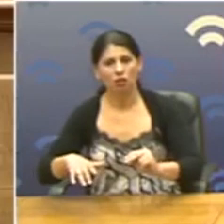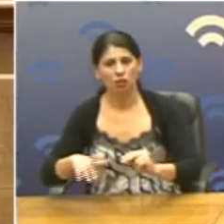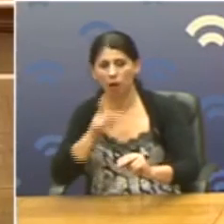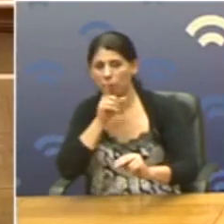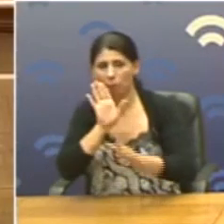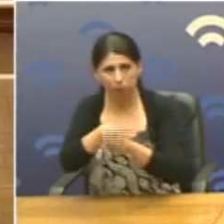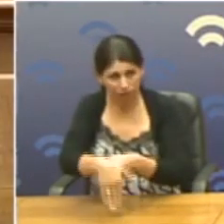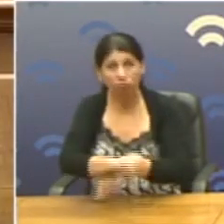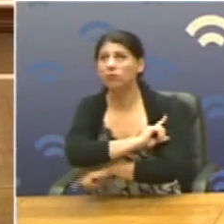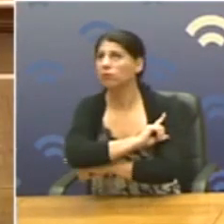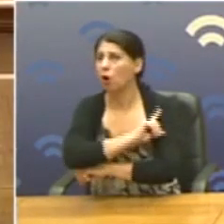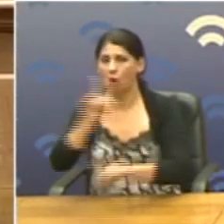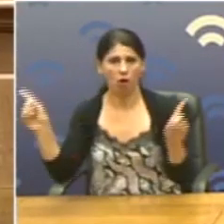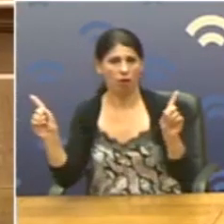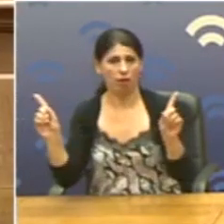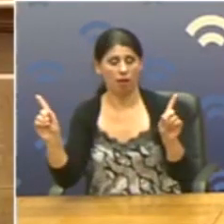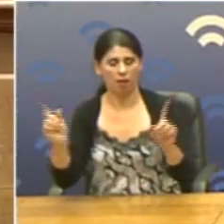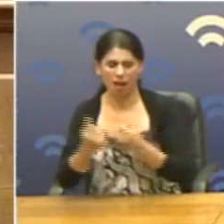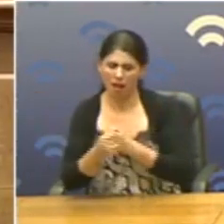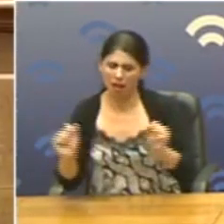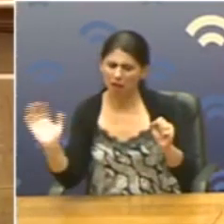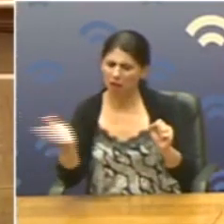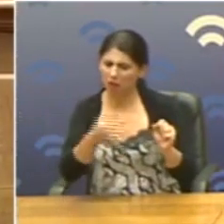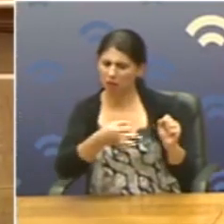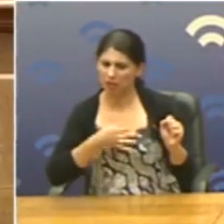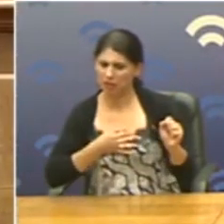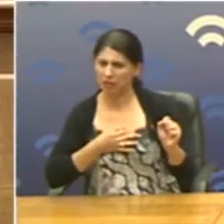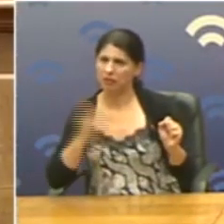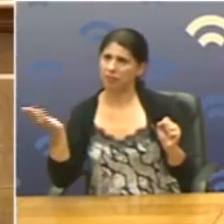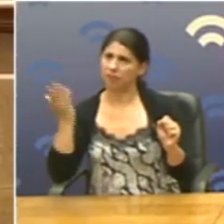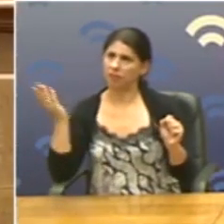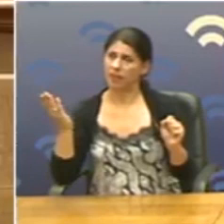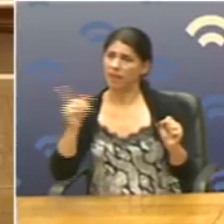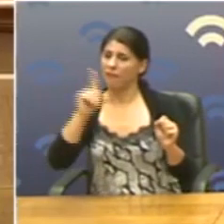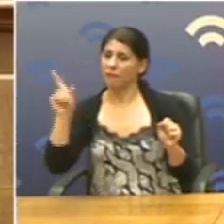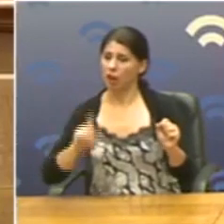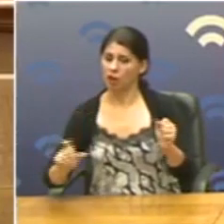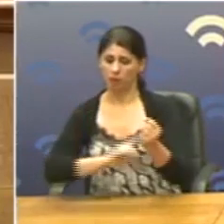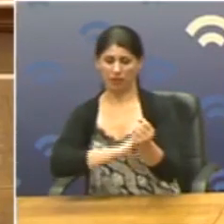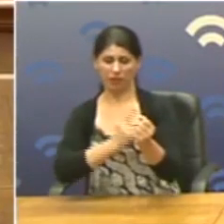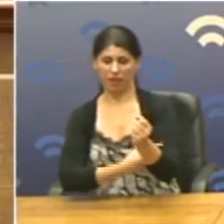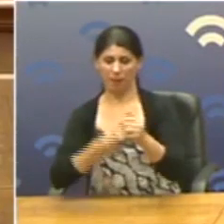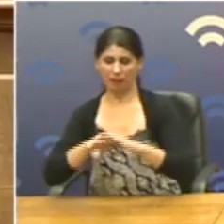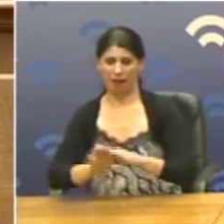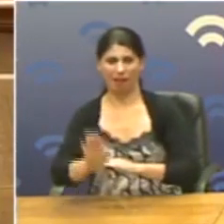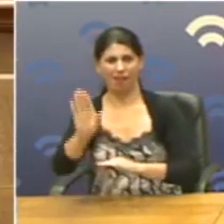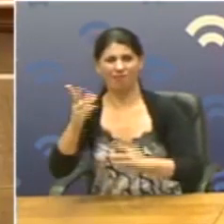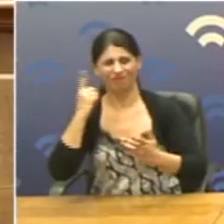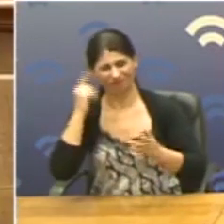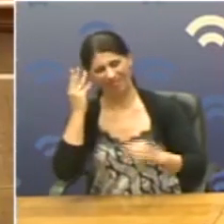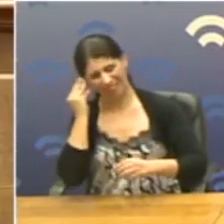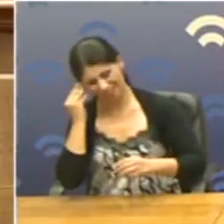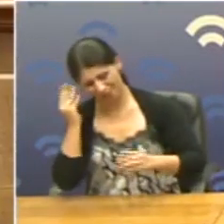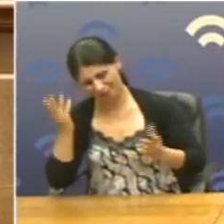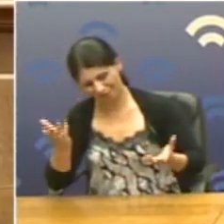ανεξάρτητα από όσα λέτε, για την περίφημη βιώσιμη δυναμική ανάκαμψη, ξέρετε πολύ καλά και